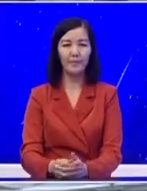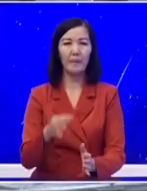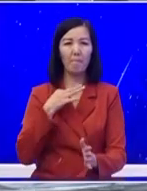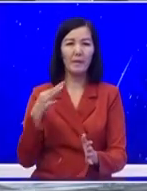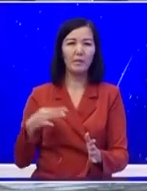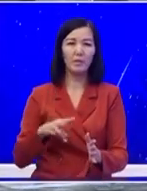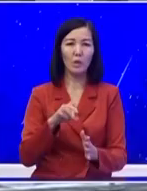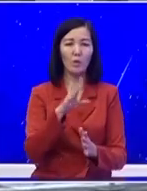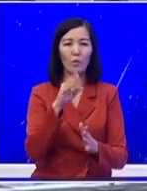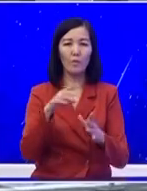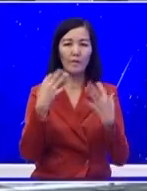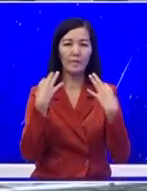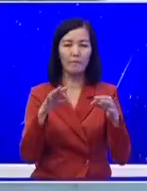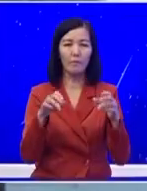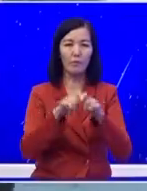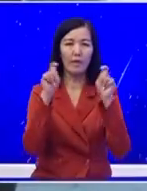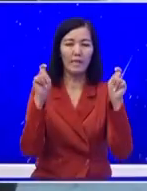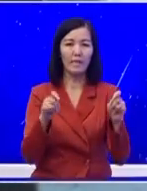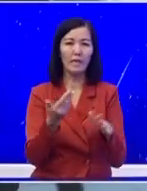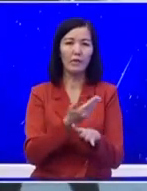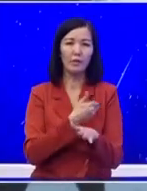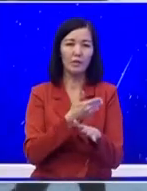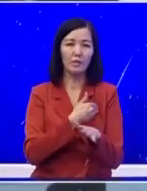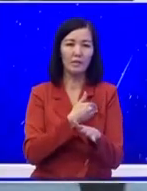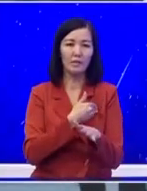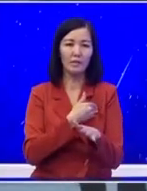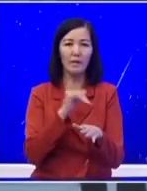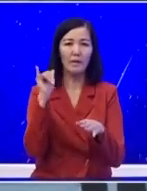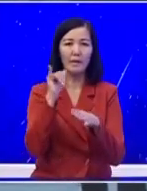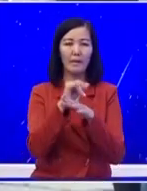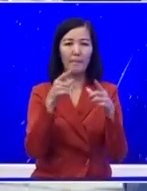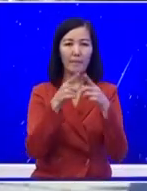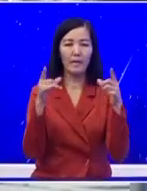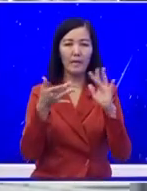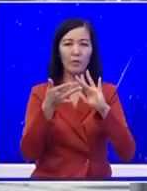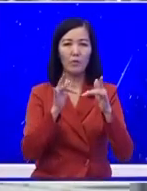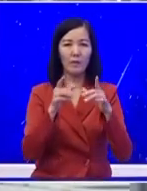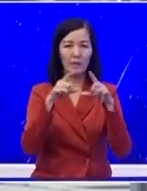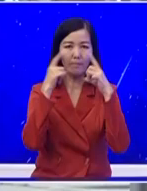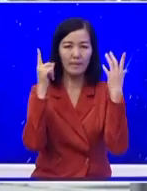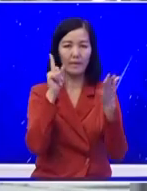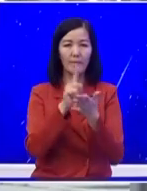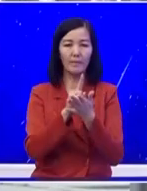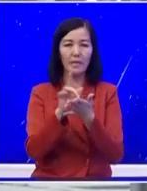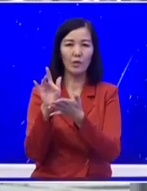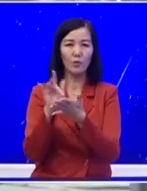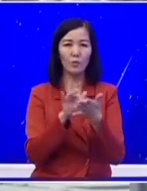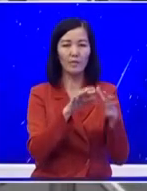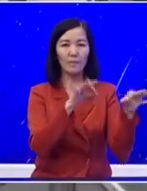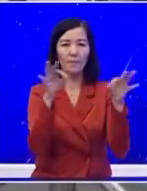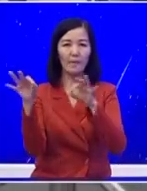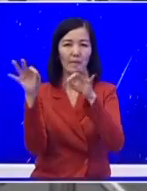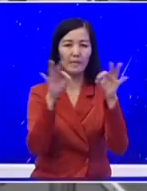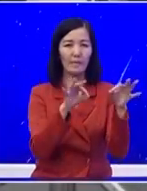Парижский Лувр распахнул свои двери. Желающие прикоснуться к прекрасному должны приобретать билеты онлайн и носить маски. Туристы передвигаются по